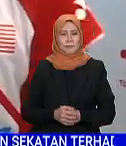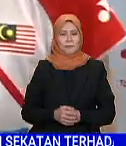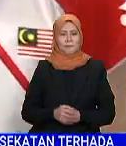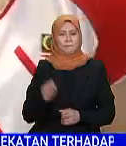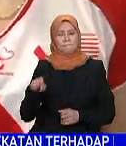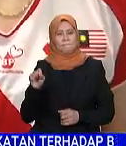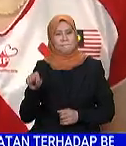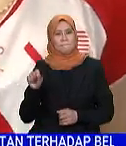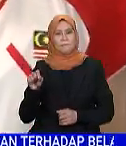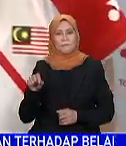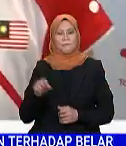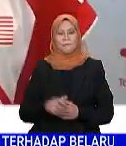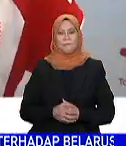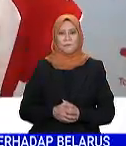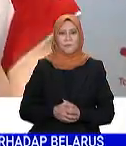I think